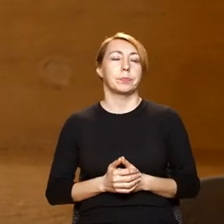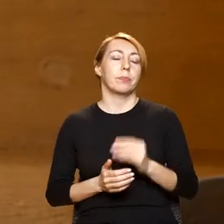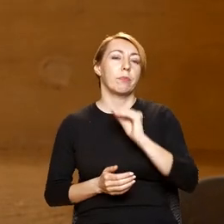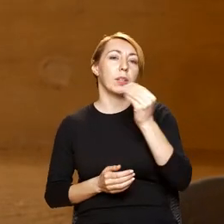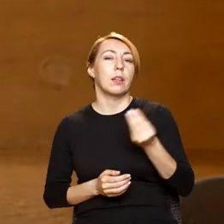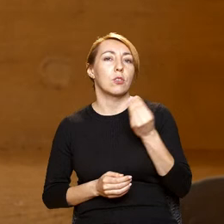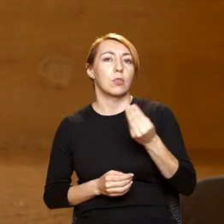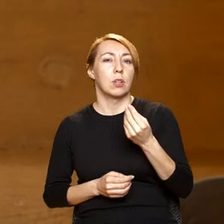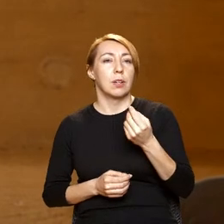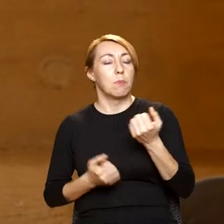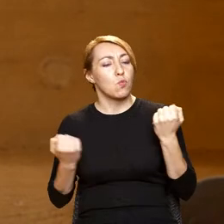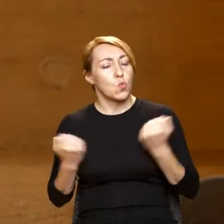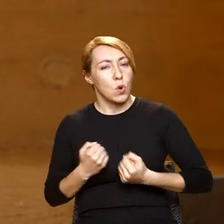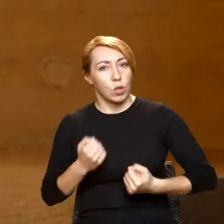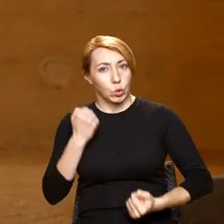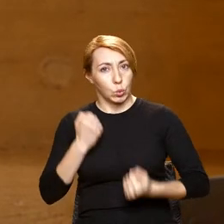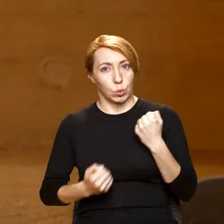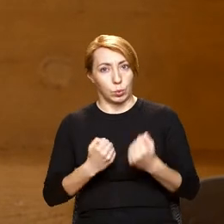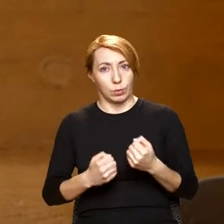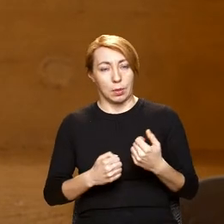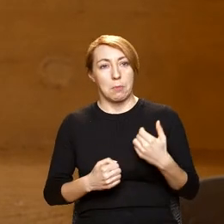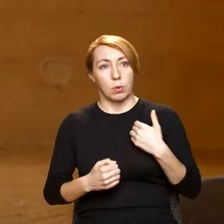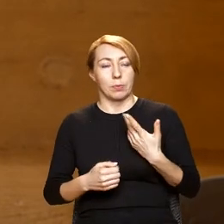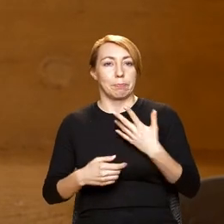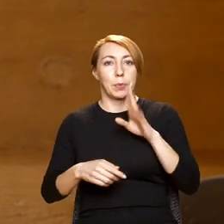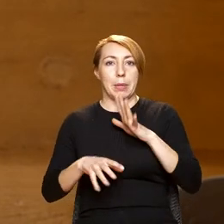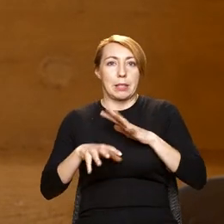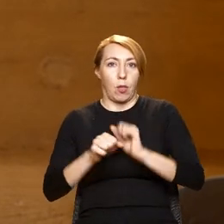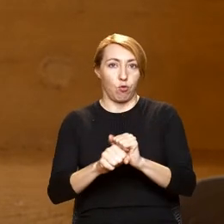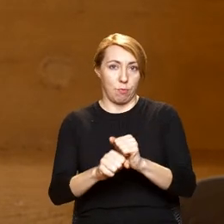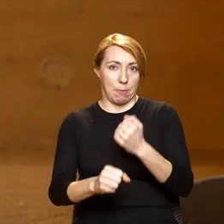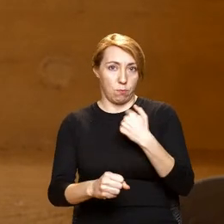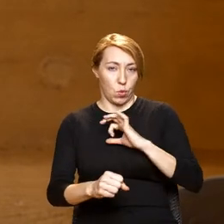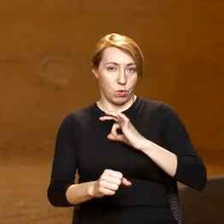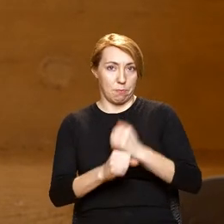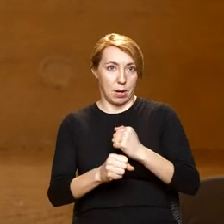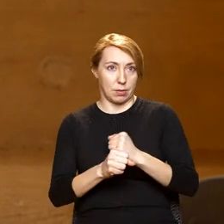że zatrzymywałam się, jakbym stała w korku, były nazwy